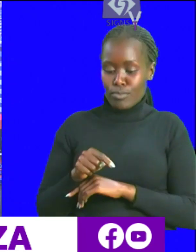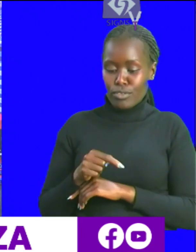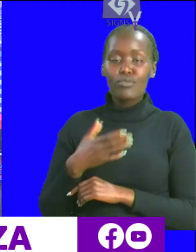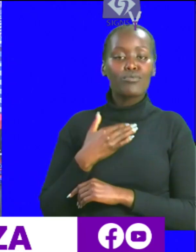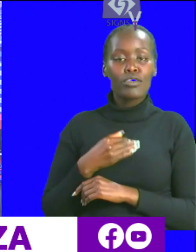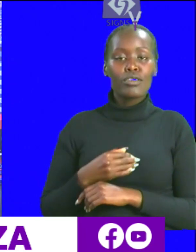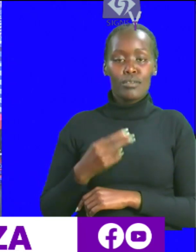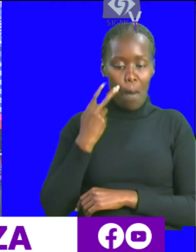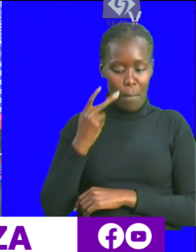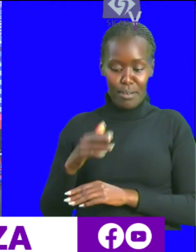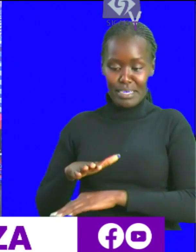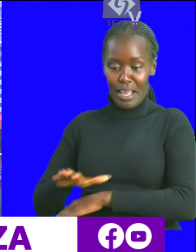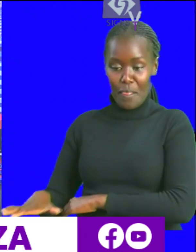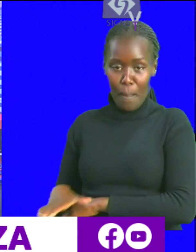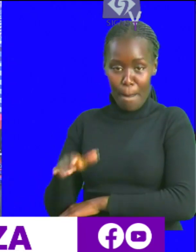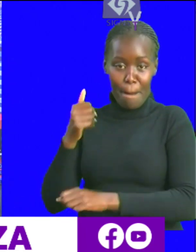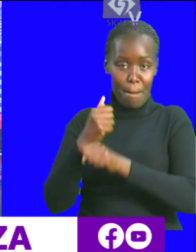Ai. Anyway, ni sawa.